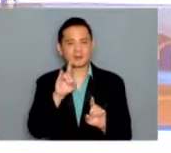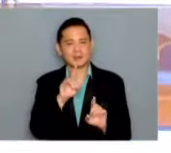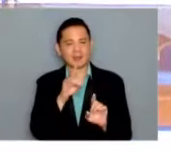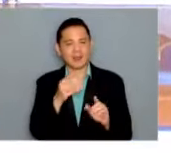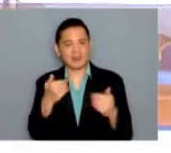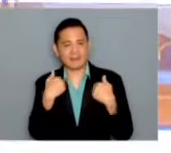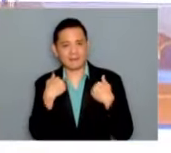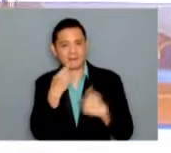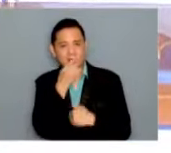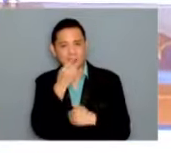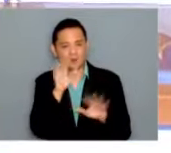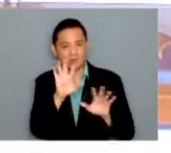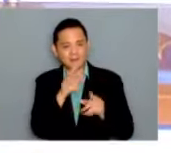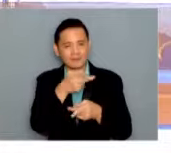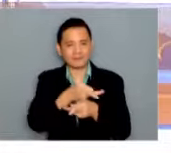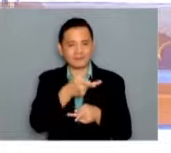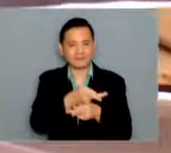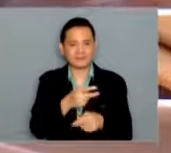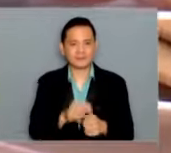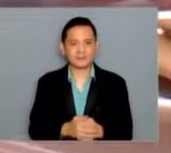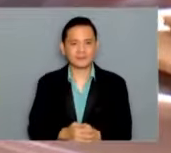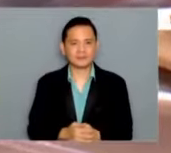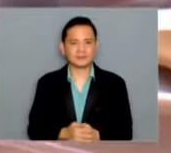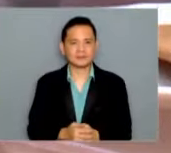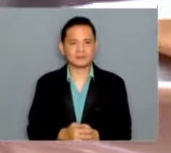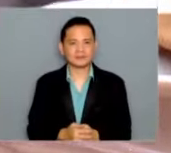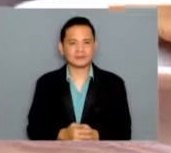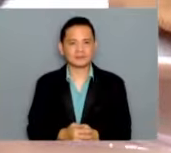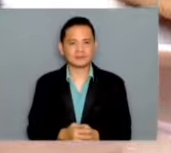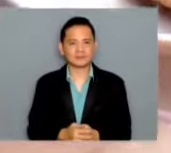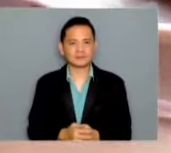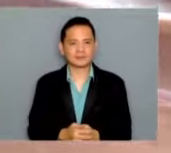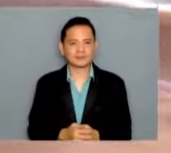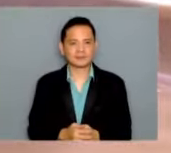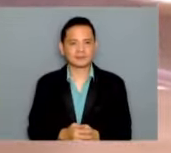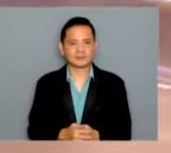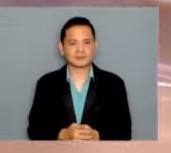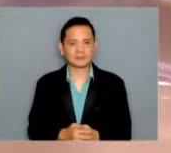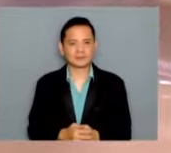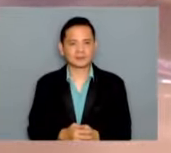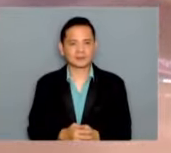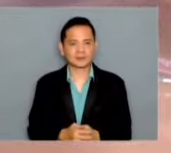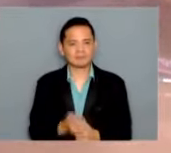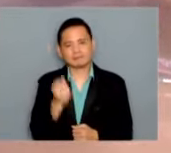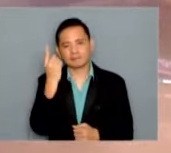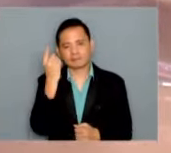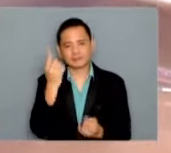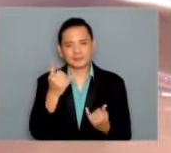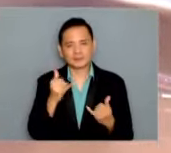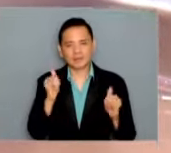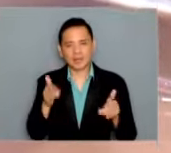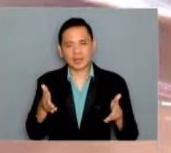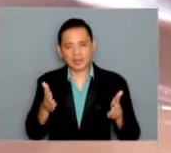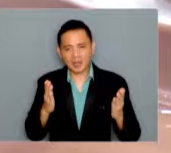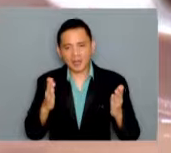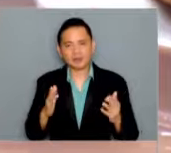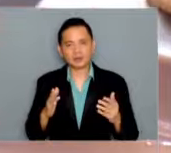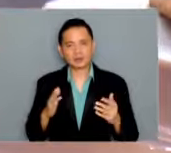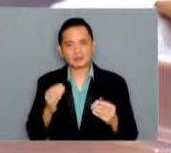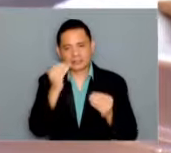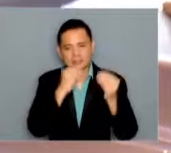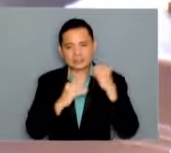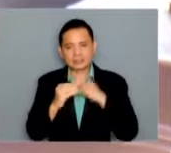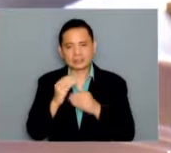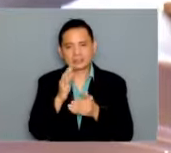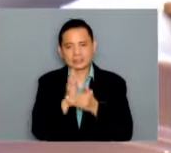sa gagawin natin today. Pero po, pwede pa rin naman tumikim-tikim kasi allowed naman talaga yung mga diabetiko kumain ng mula sa sugar ng